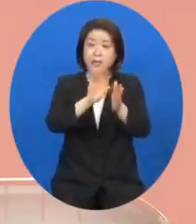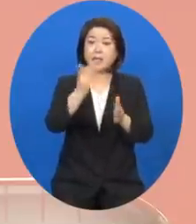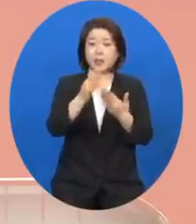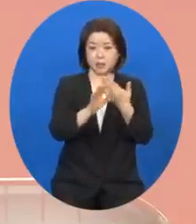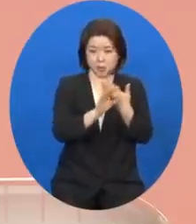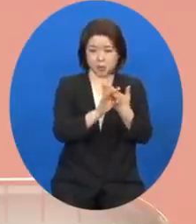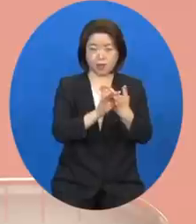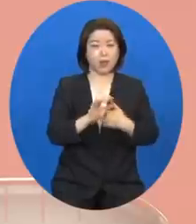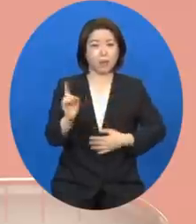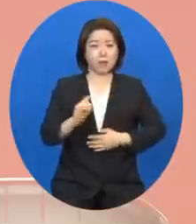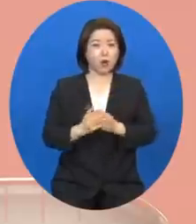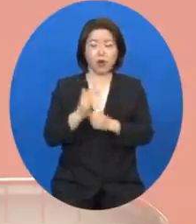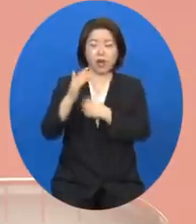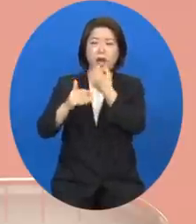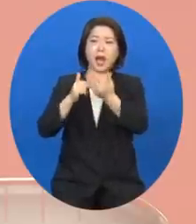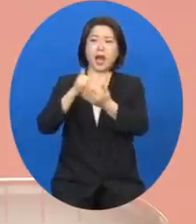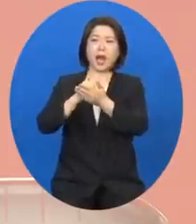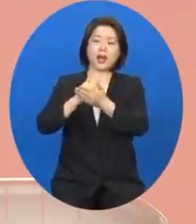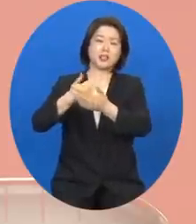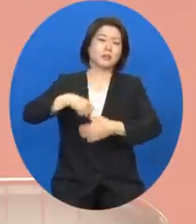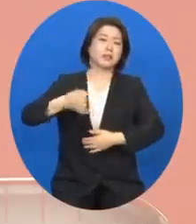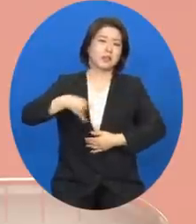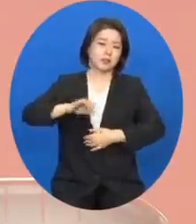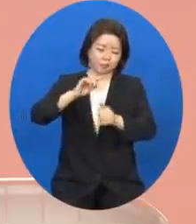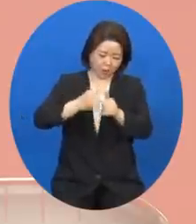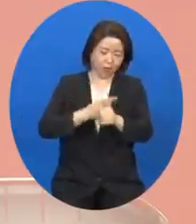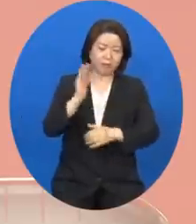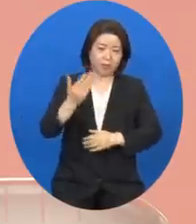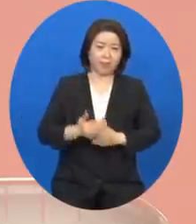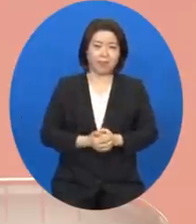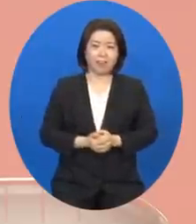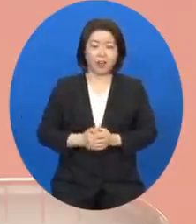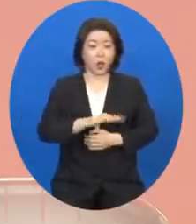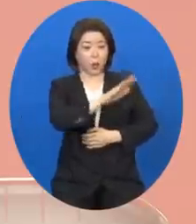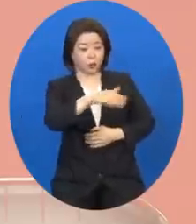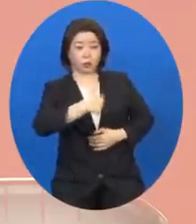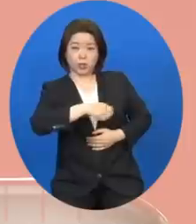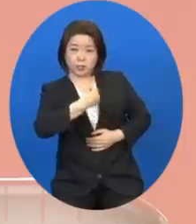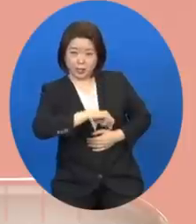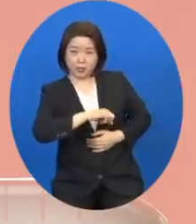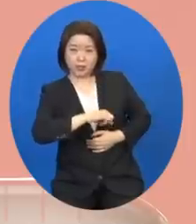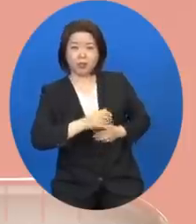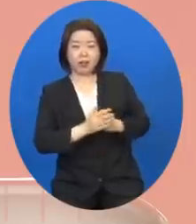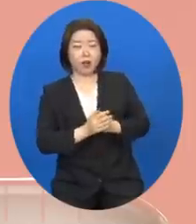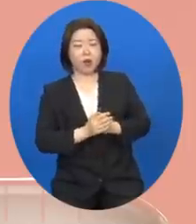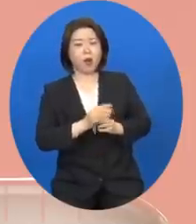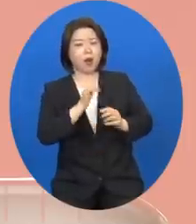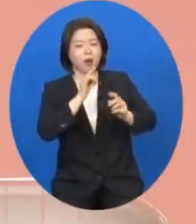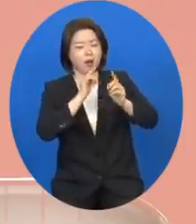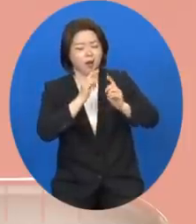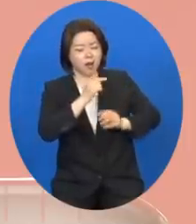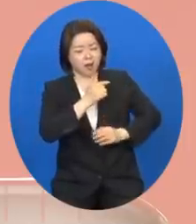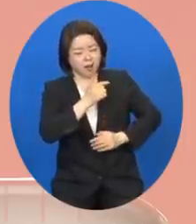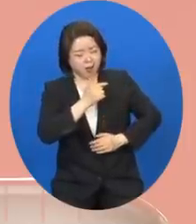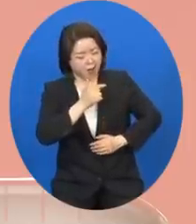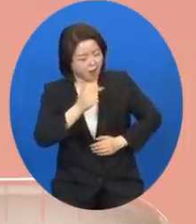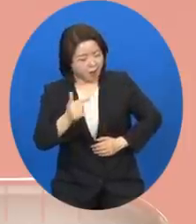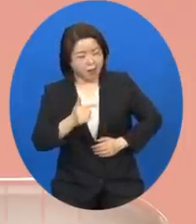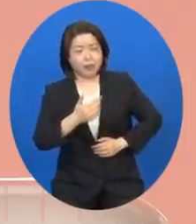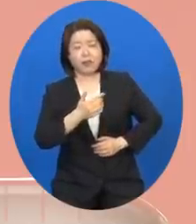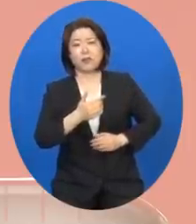그러면 하나님의 자녀가 됩니다. 그리고 우리 자녀들은 말할 수 없는 복을 받은 거예요.